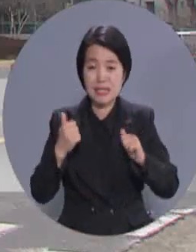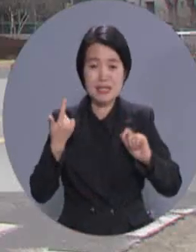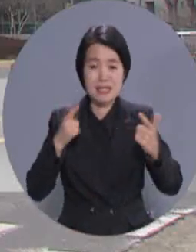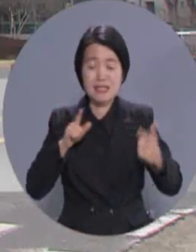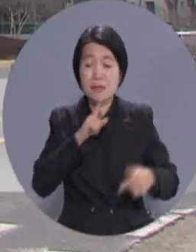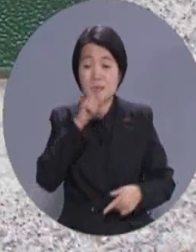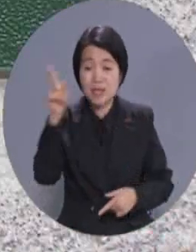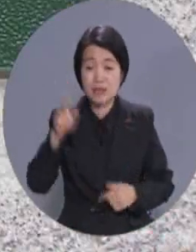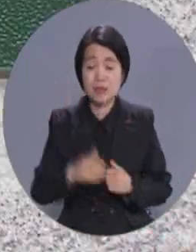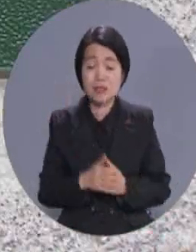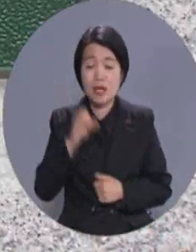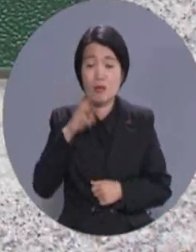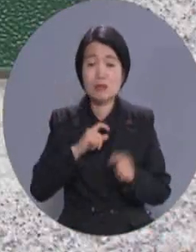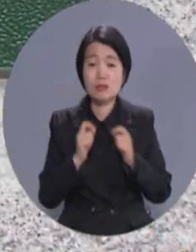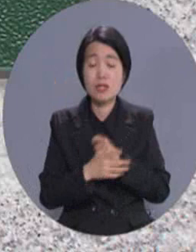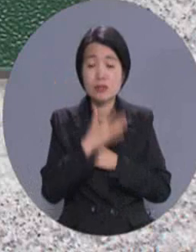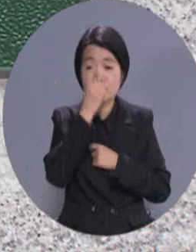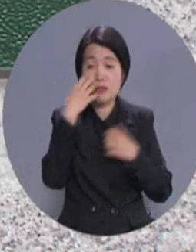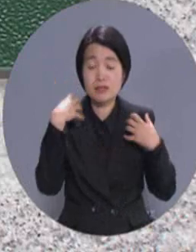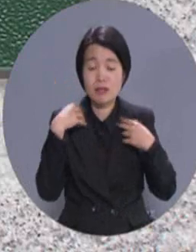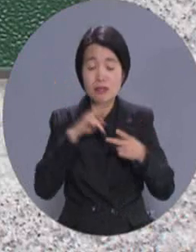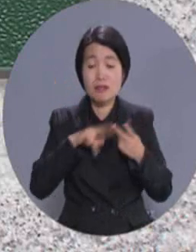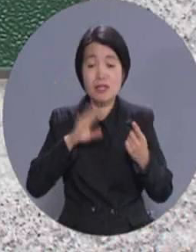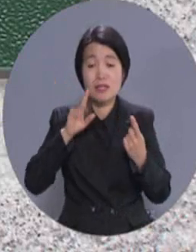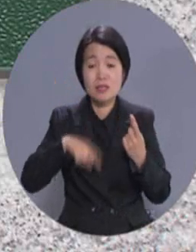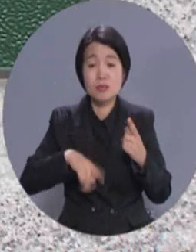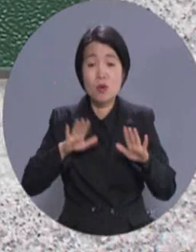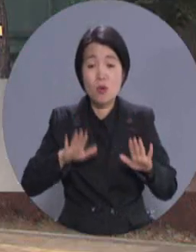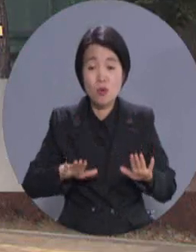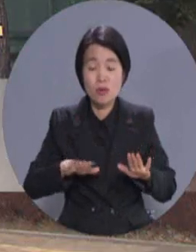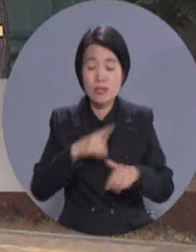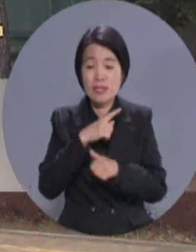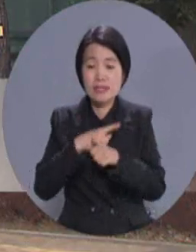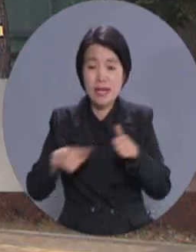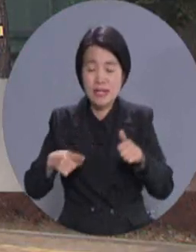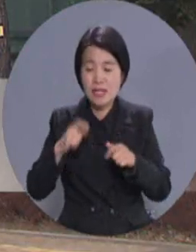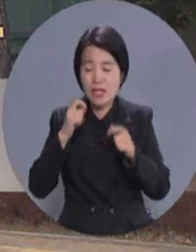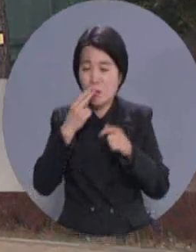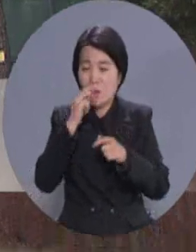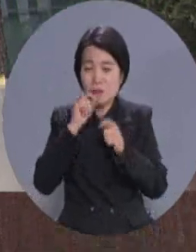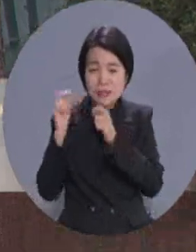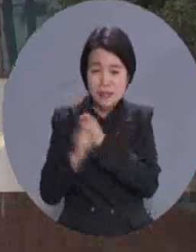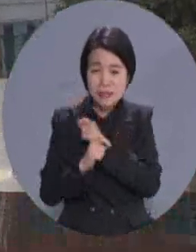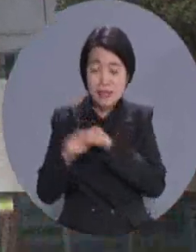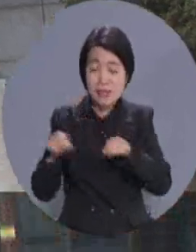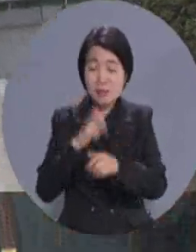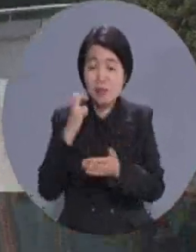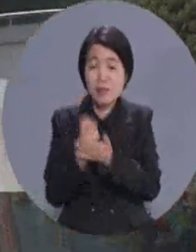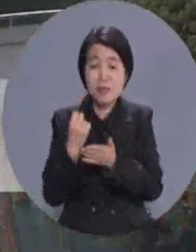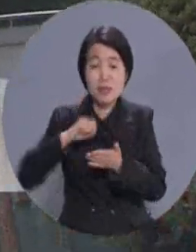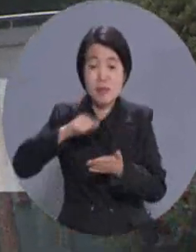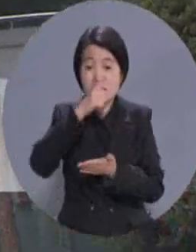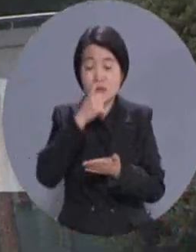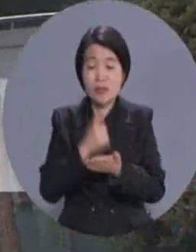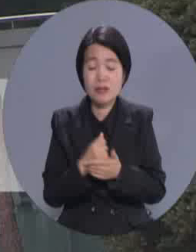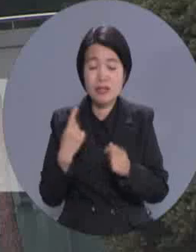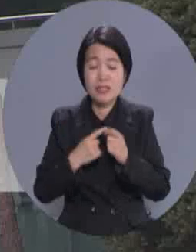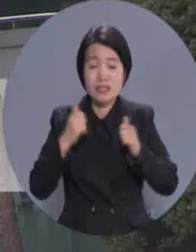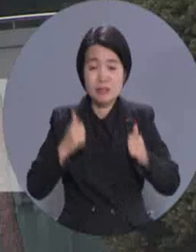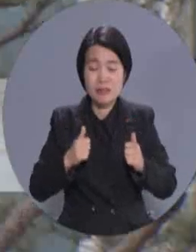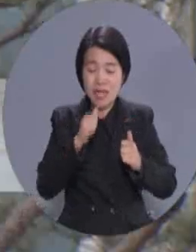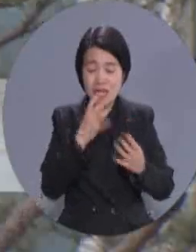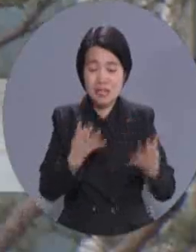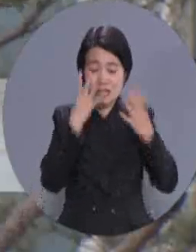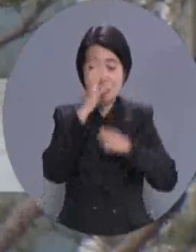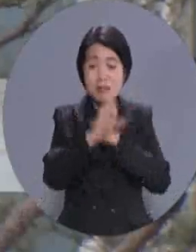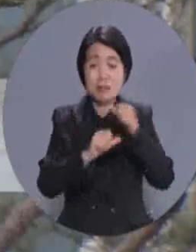항소했습니다 광주지검 순천지청 형사 일부는 오늘 살인 보험 사기 방지 특별법 위반 등 혐의로 일심에서 징역